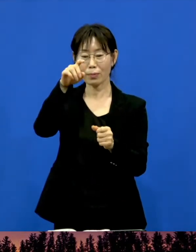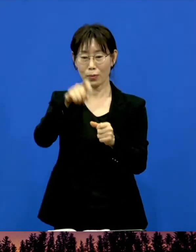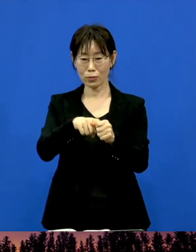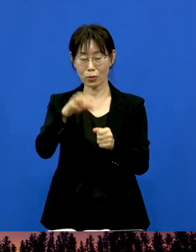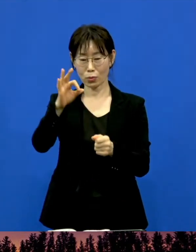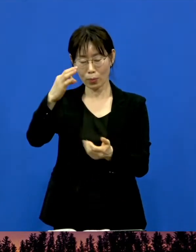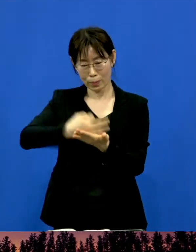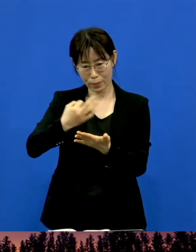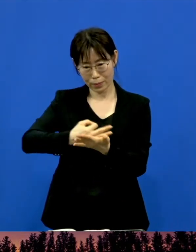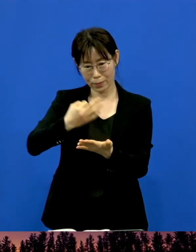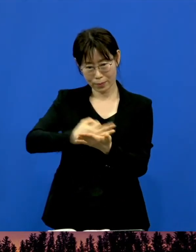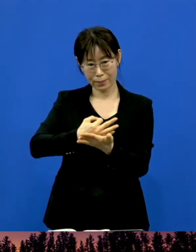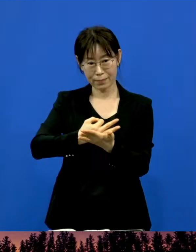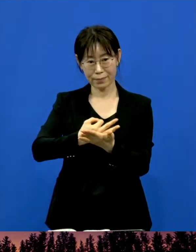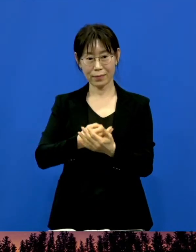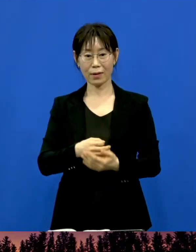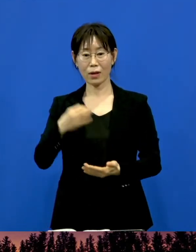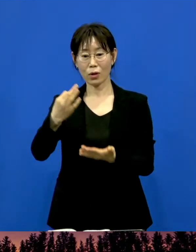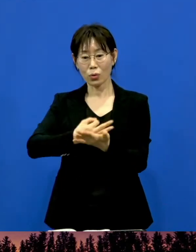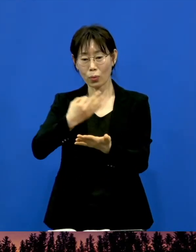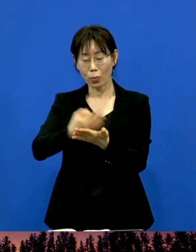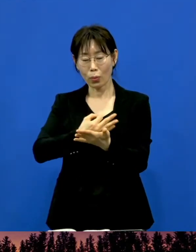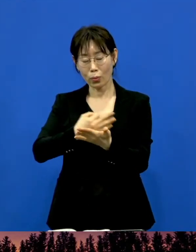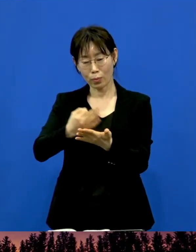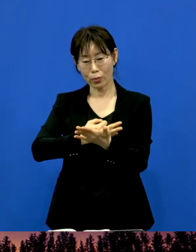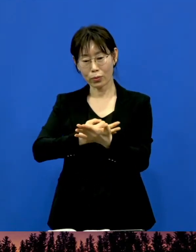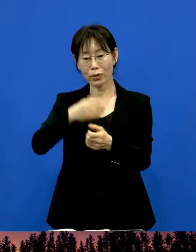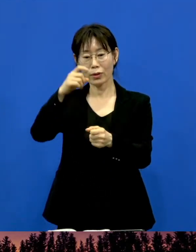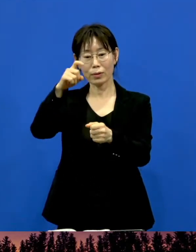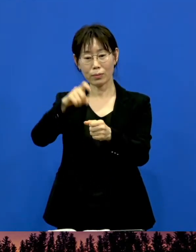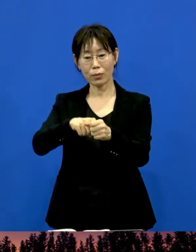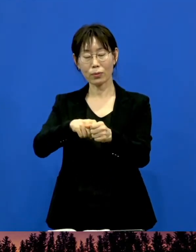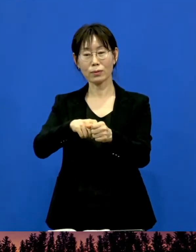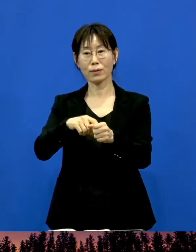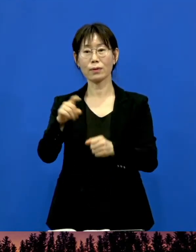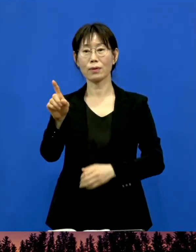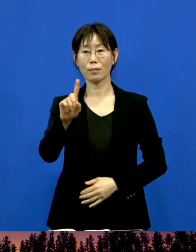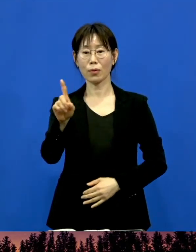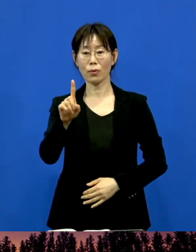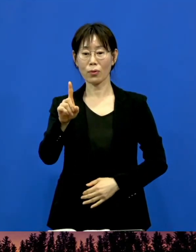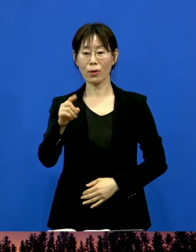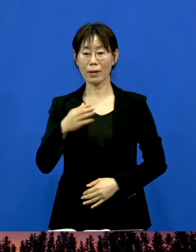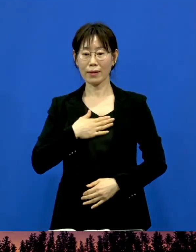여러분, 돈을 버는 이유가 많이 있지만 무엇보다도 그 욕구를 해결하기 위해서 돈을 버는 겁니다.